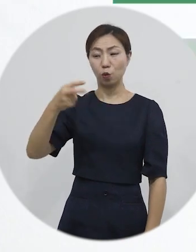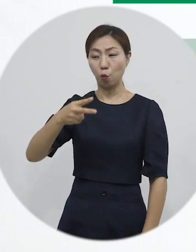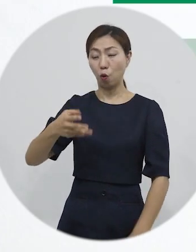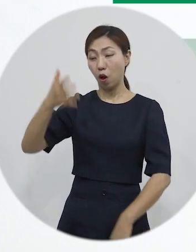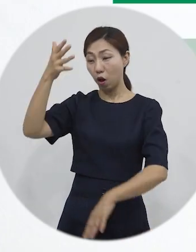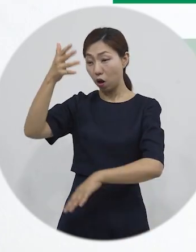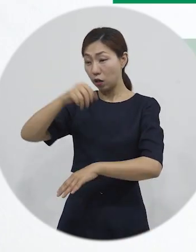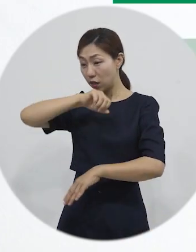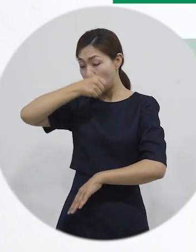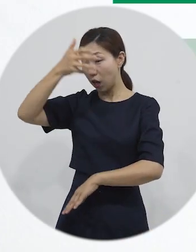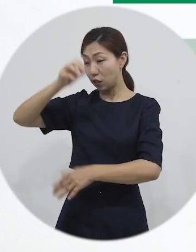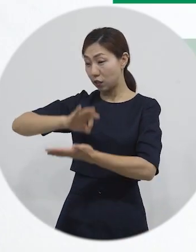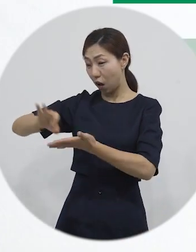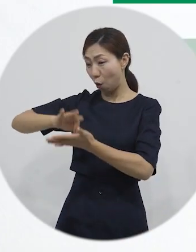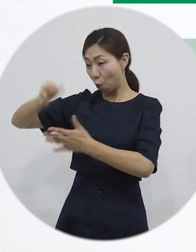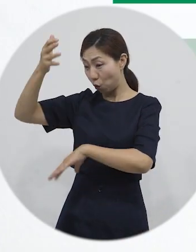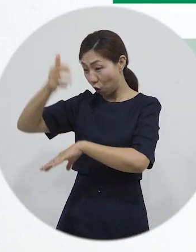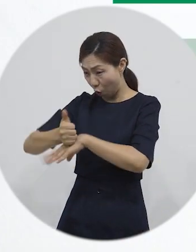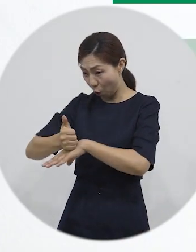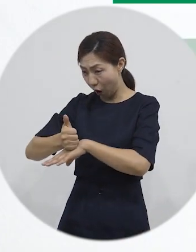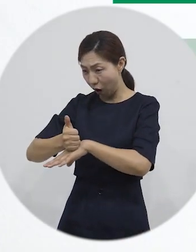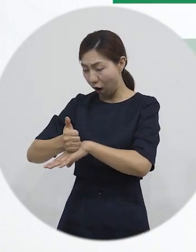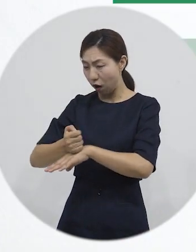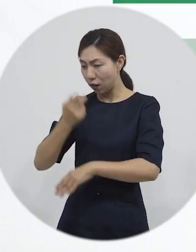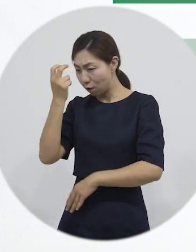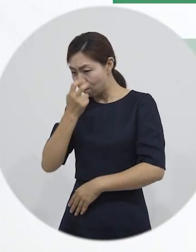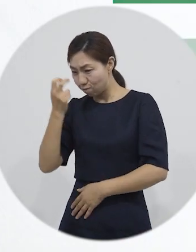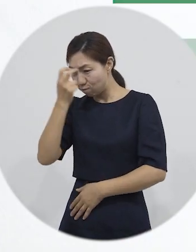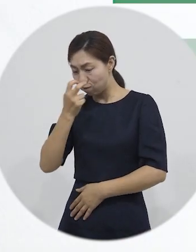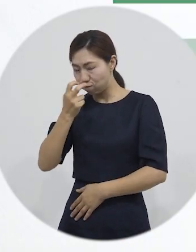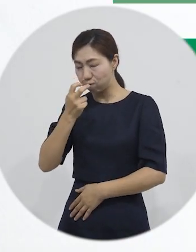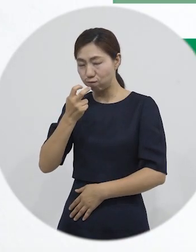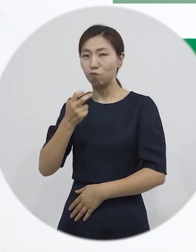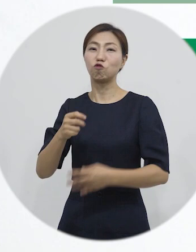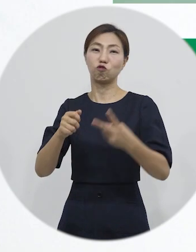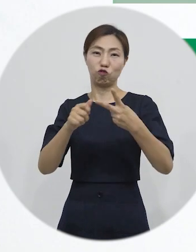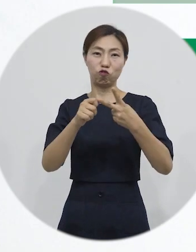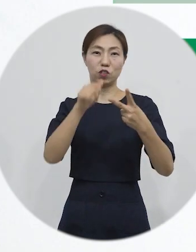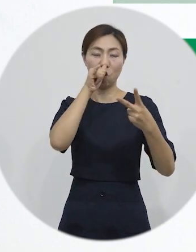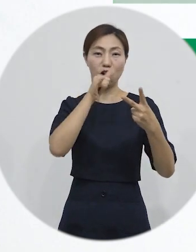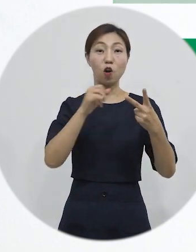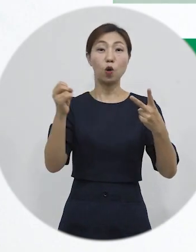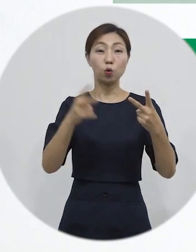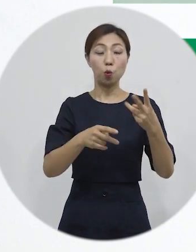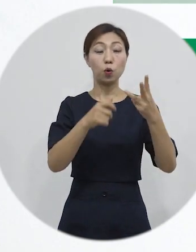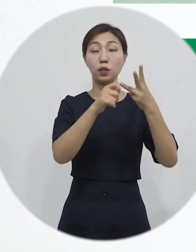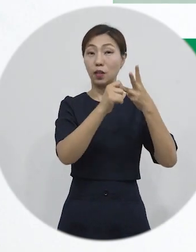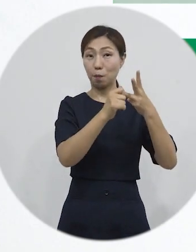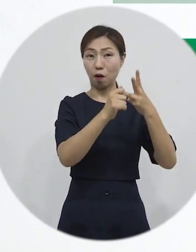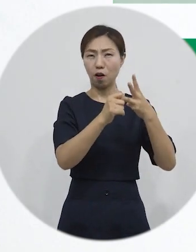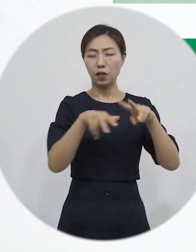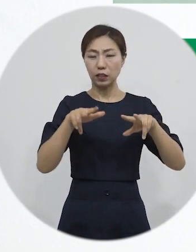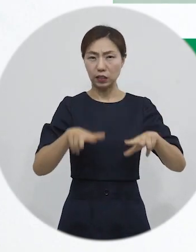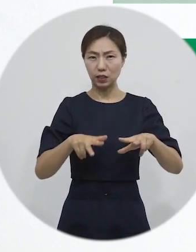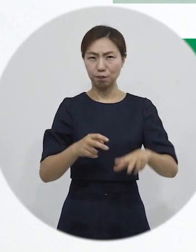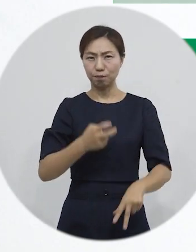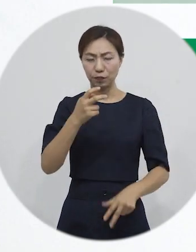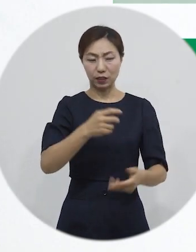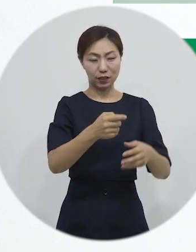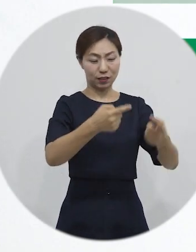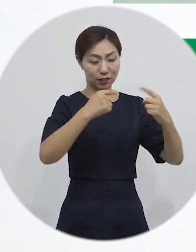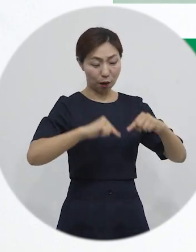예산안, 결산안에 대한 의견 제시를 하는 온예산 과정이 존재하고요. 그리고 이미 시행하고 있는 혹은 집행 과정에